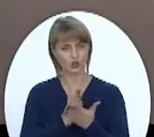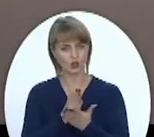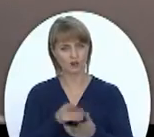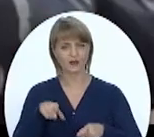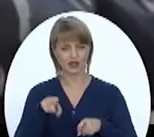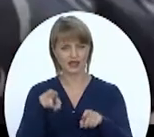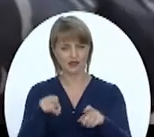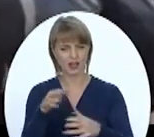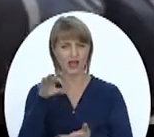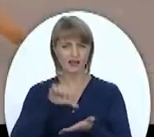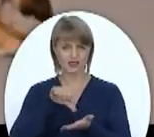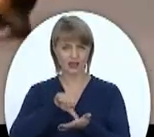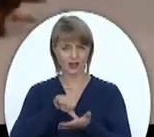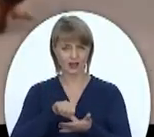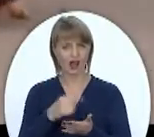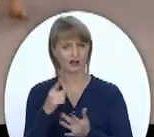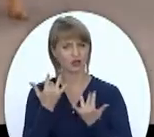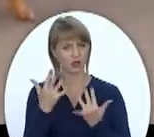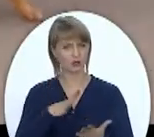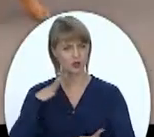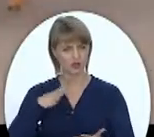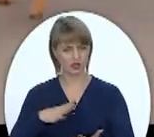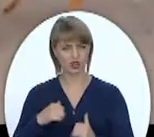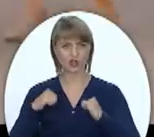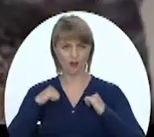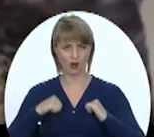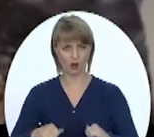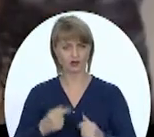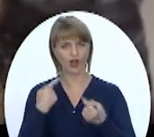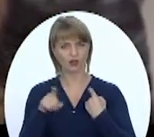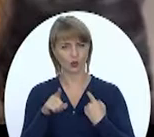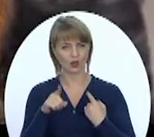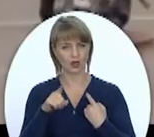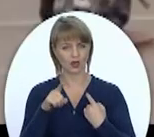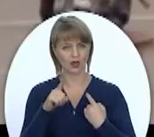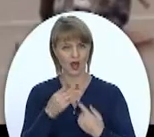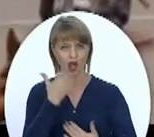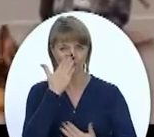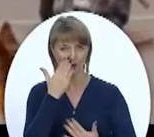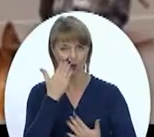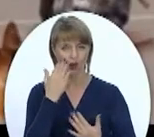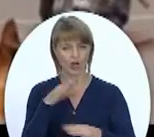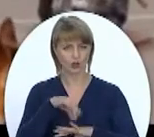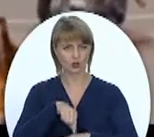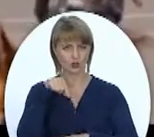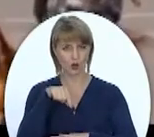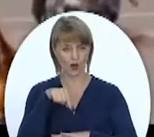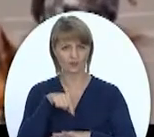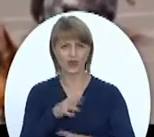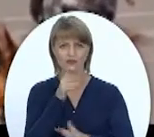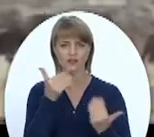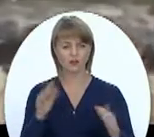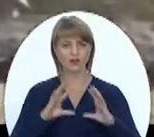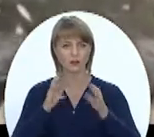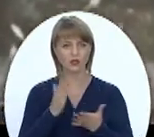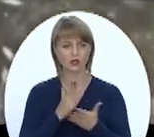служебные, ездовые, цирковые. От одних требуется выдержка и спокойствие, от других – феноменальный нюх и тонкое чутье. В